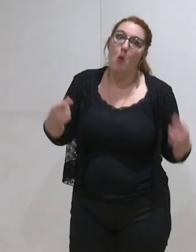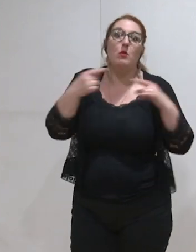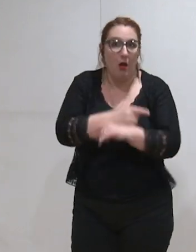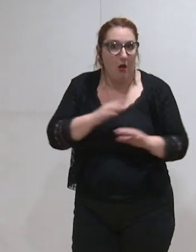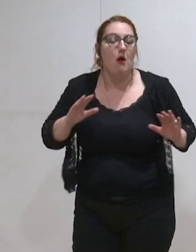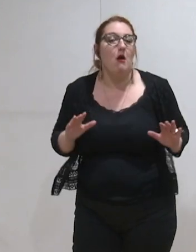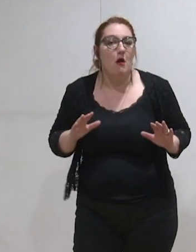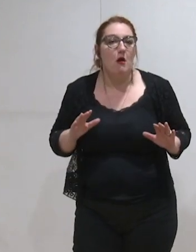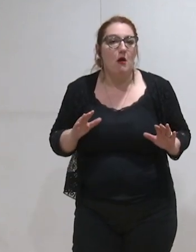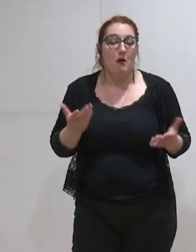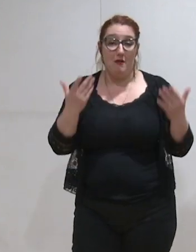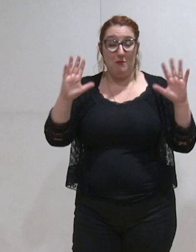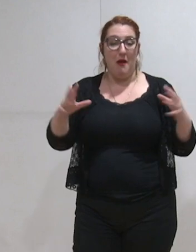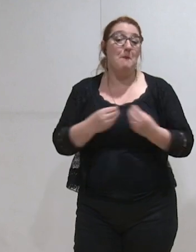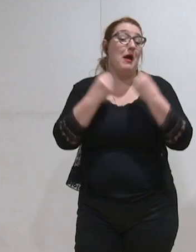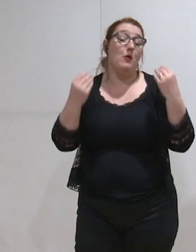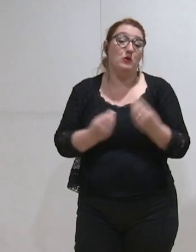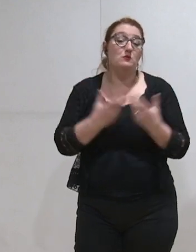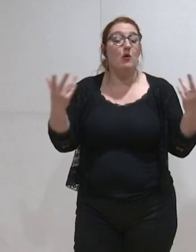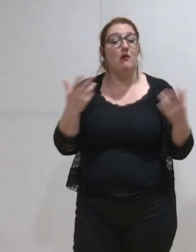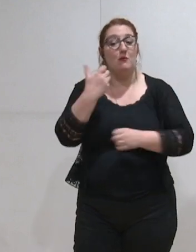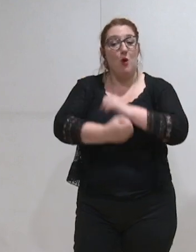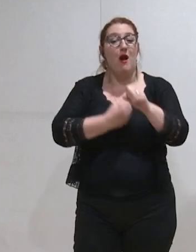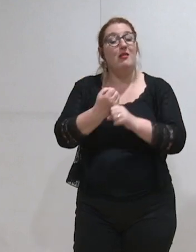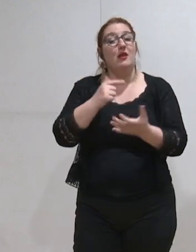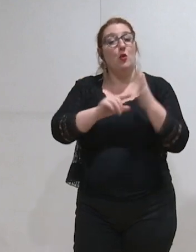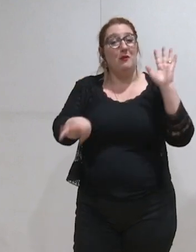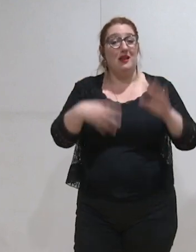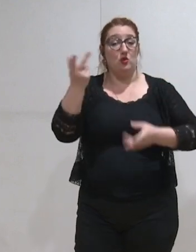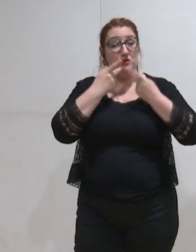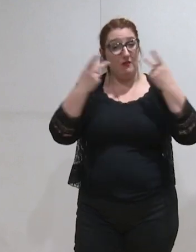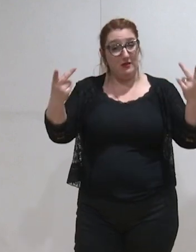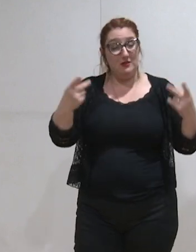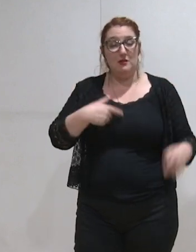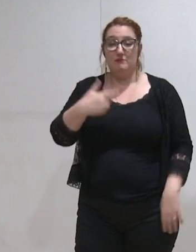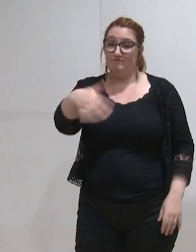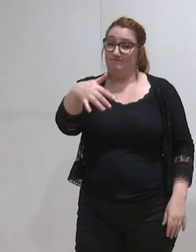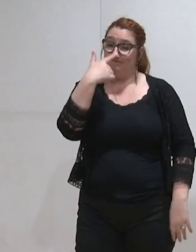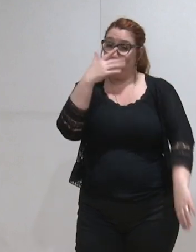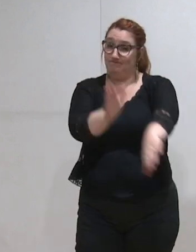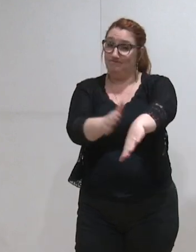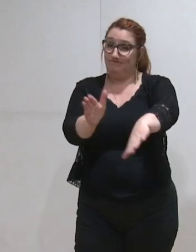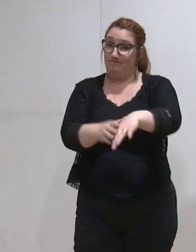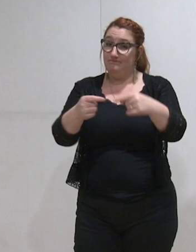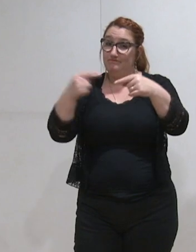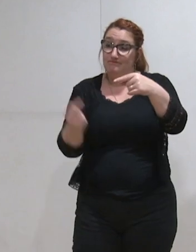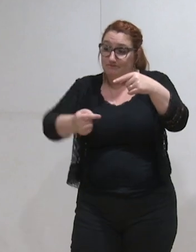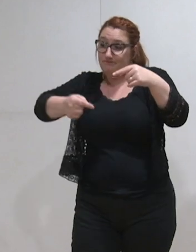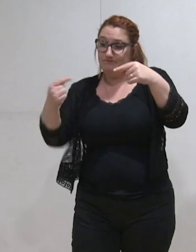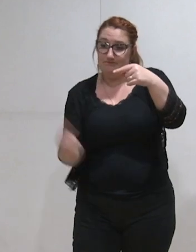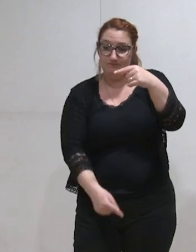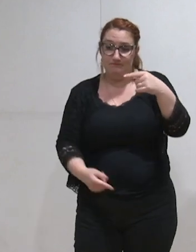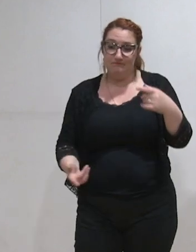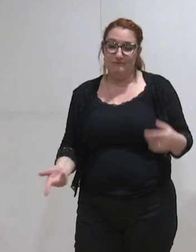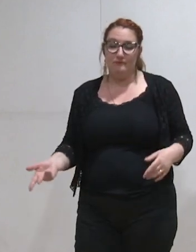euh j'avais dit en 2014 que nous perdrions plus que ce qui était prévu et nous avons perdu plus que ce qui avait été